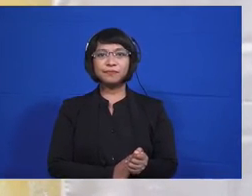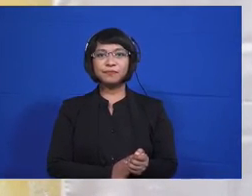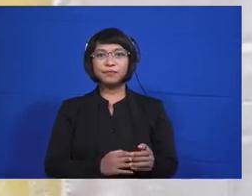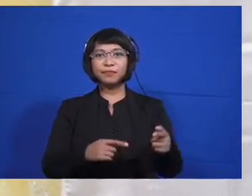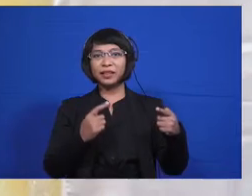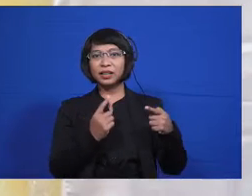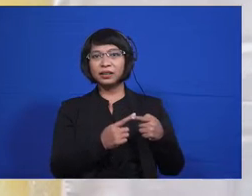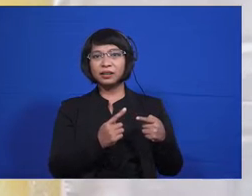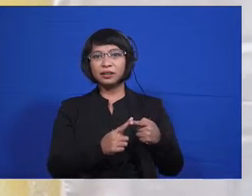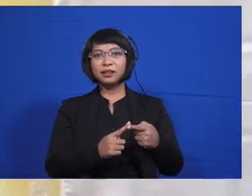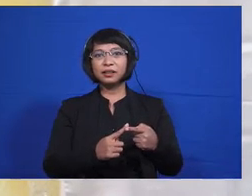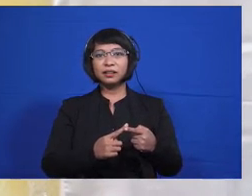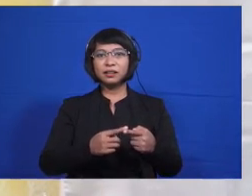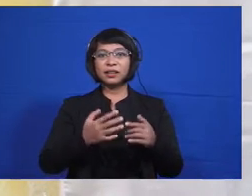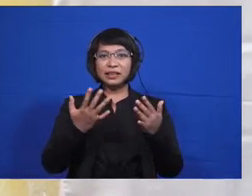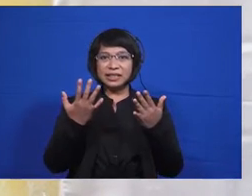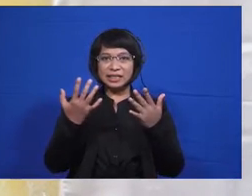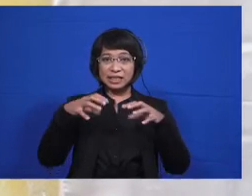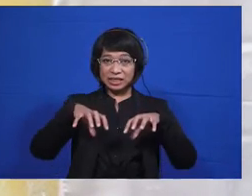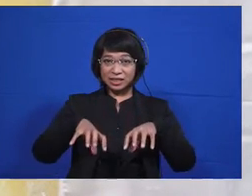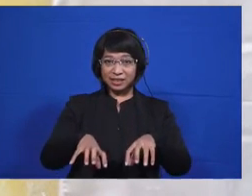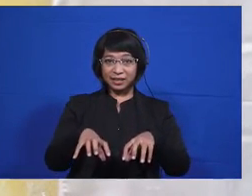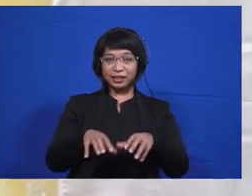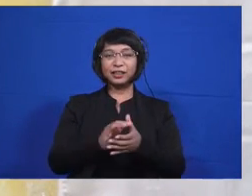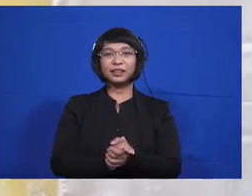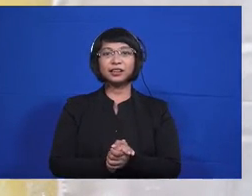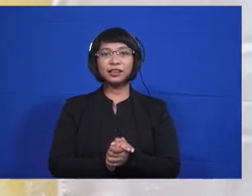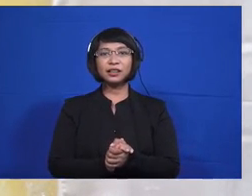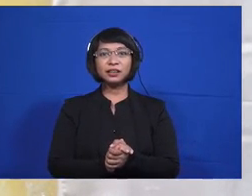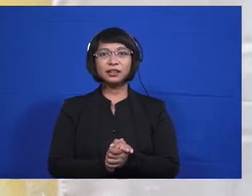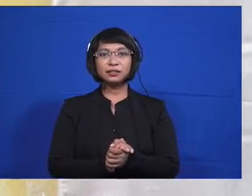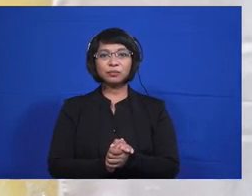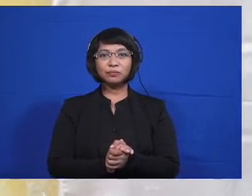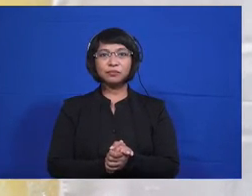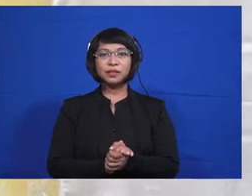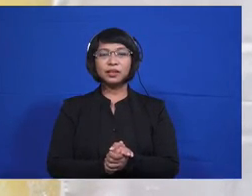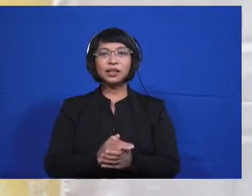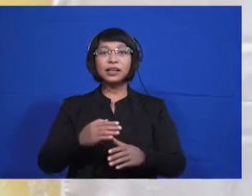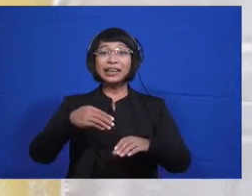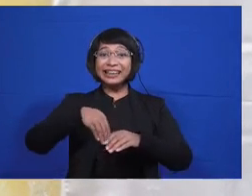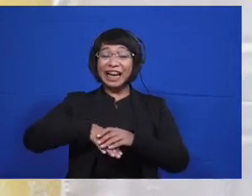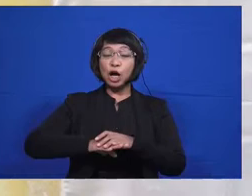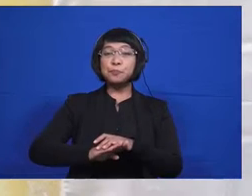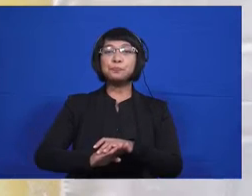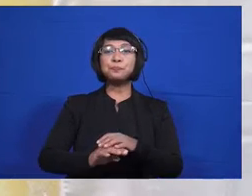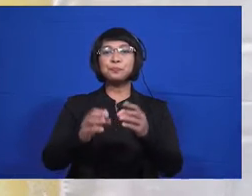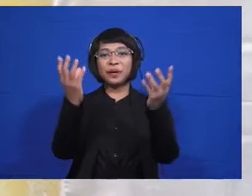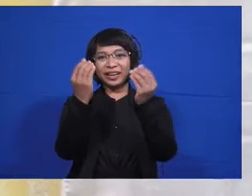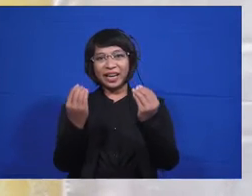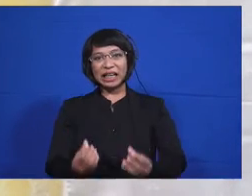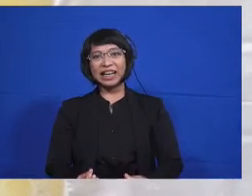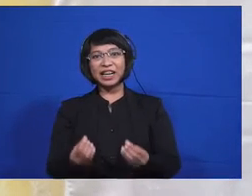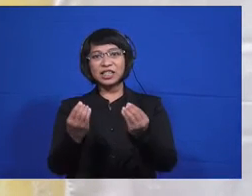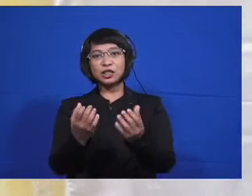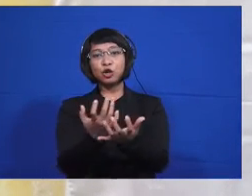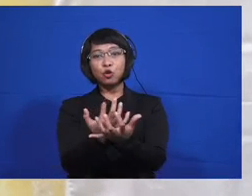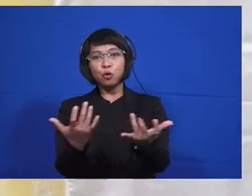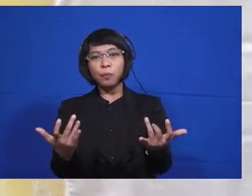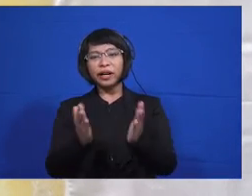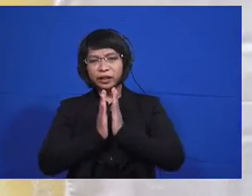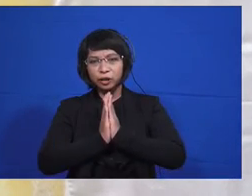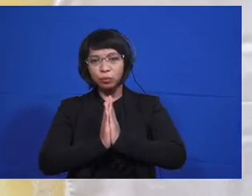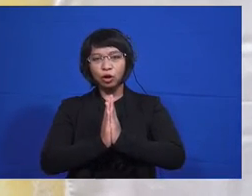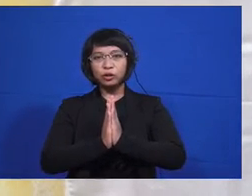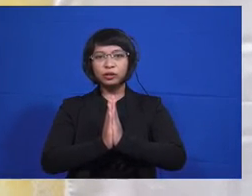Selama di dalam Kompleks Seminari Tinggi, secara khusus dalam perayaan Ekaristi Tahbisan Imam ini, umat dimohon